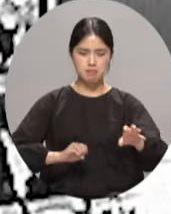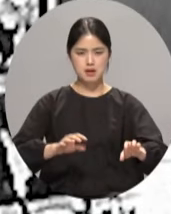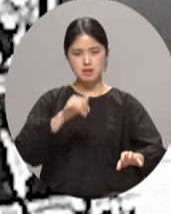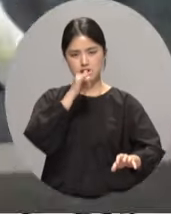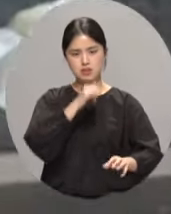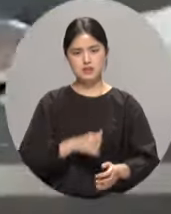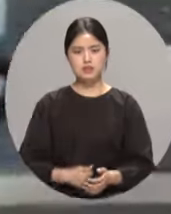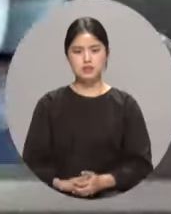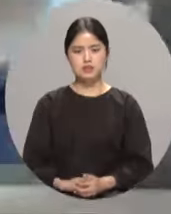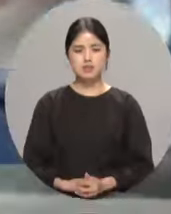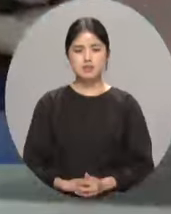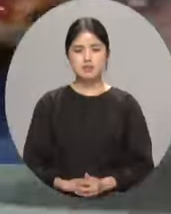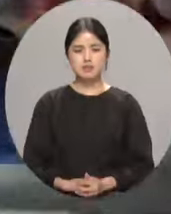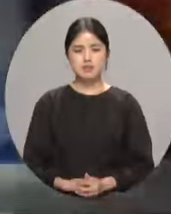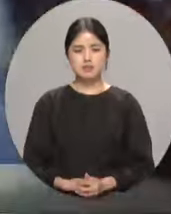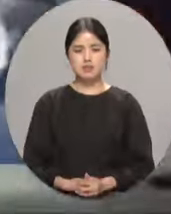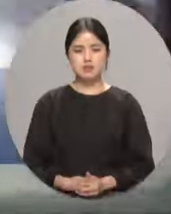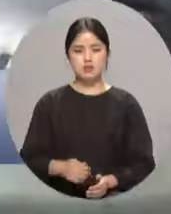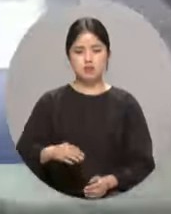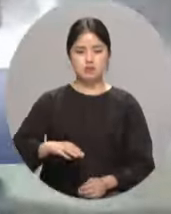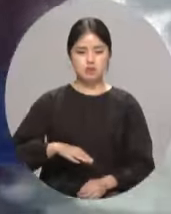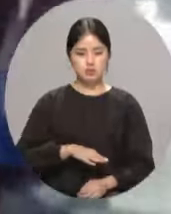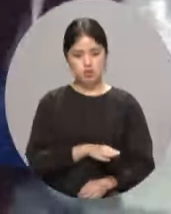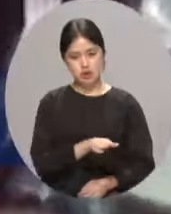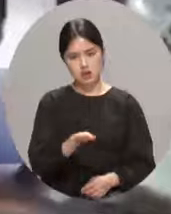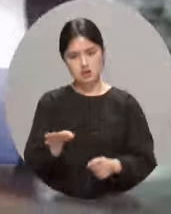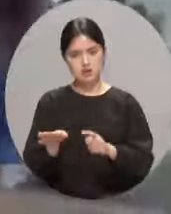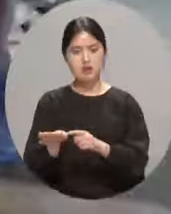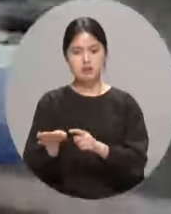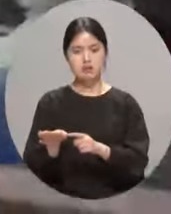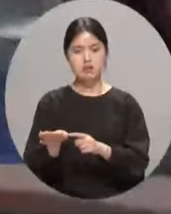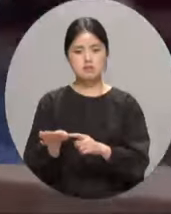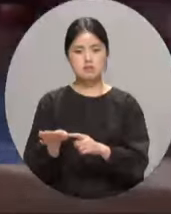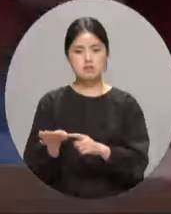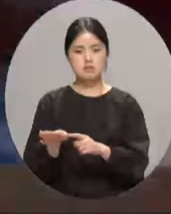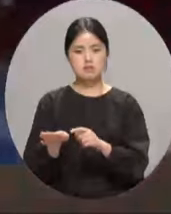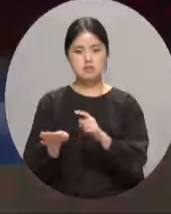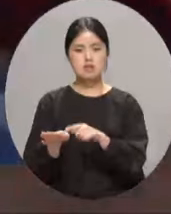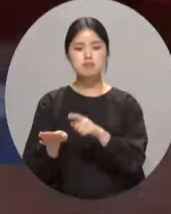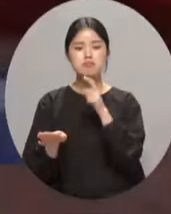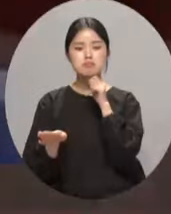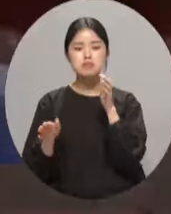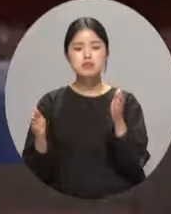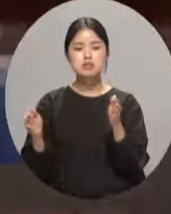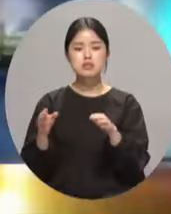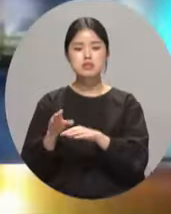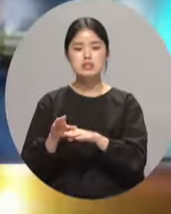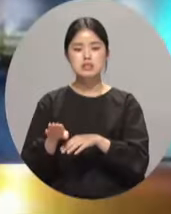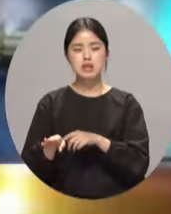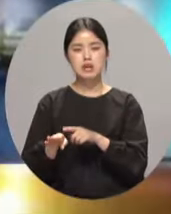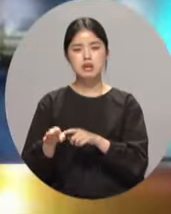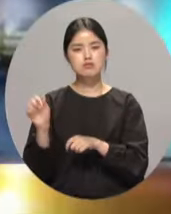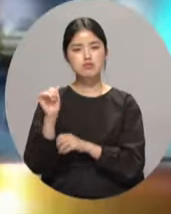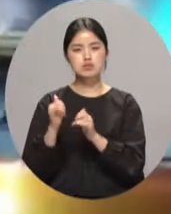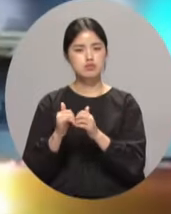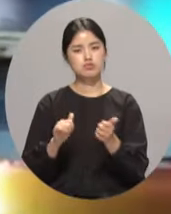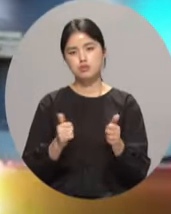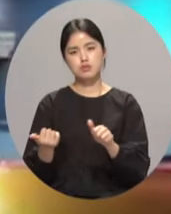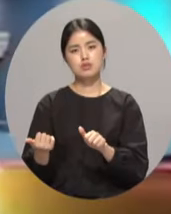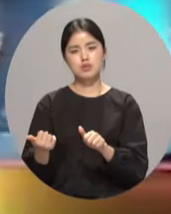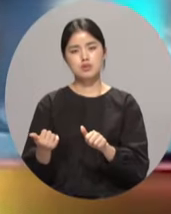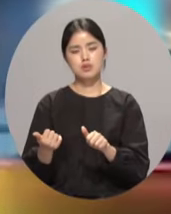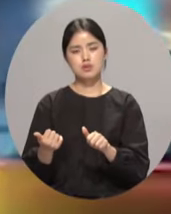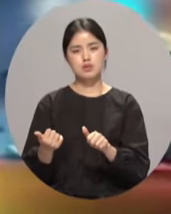회전하는 그 상황에서 로에서 이제 사고 한 건데 크랑 혼전셨어요이 사고로